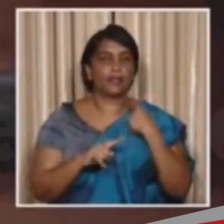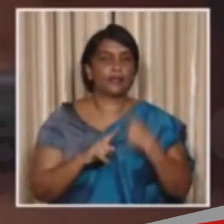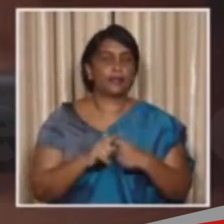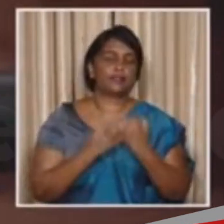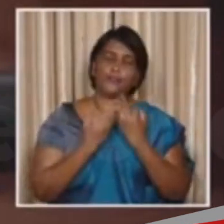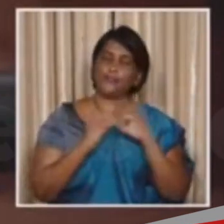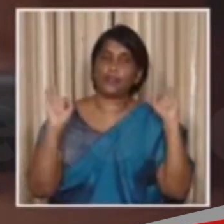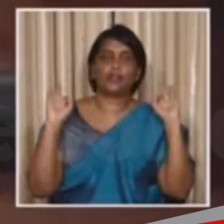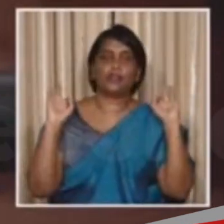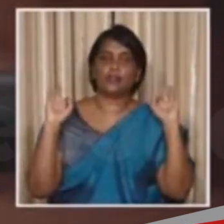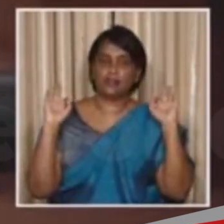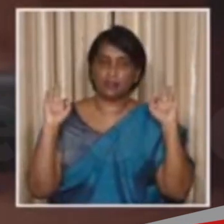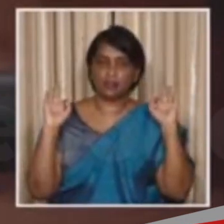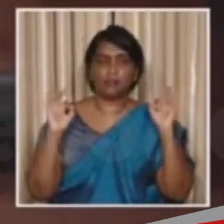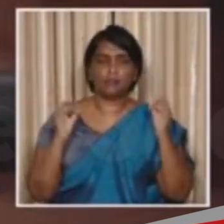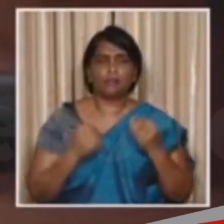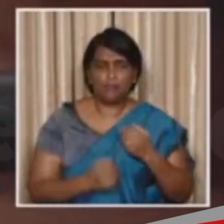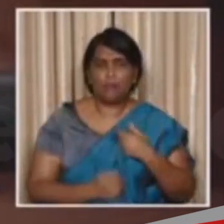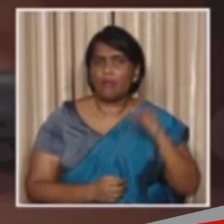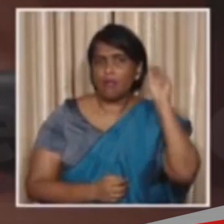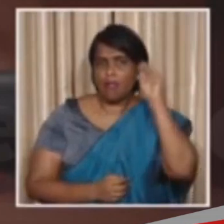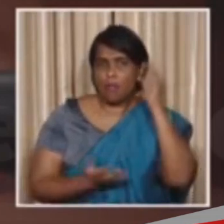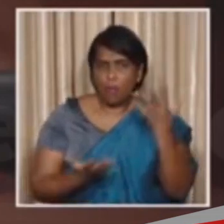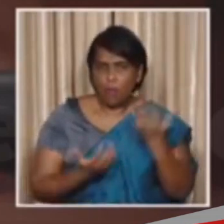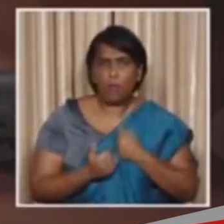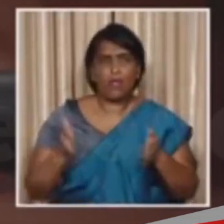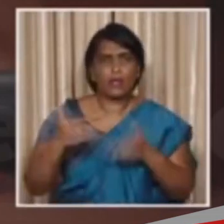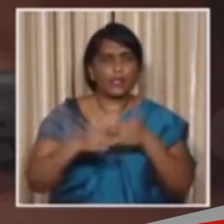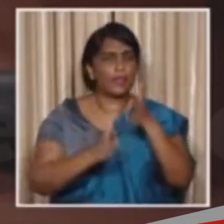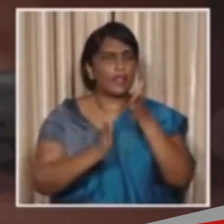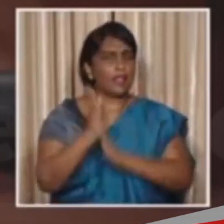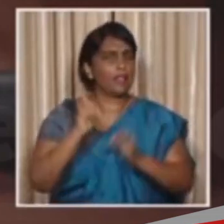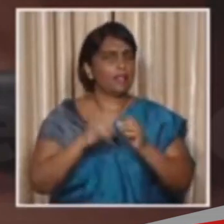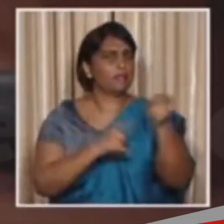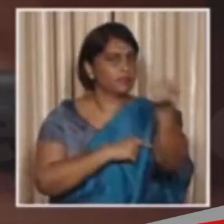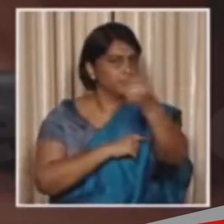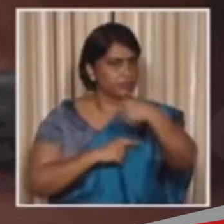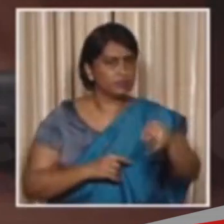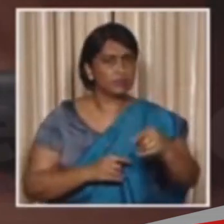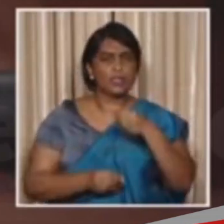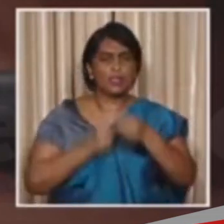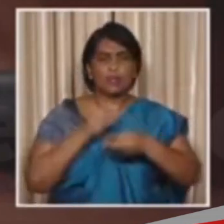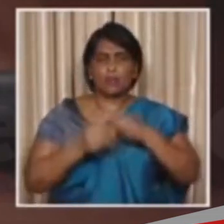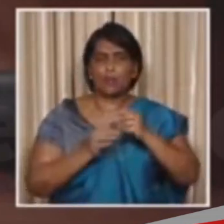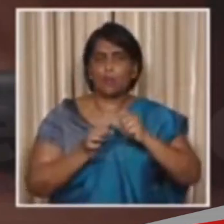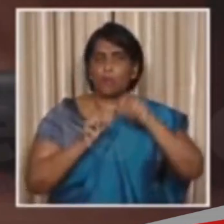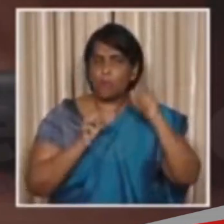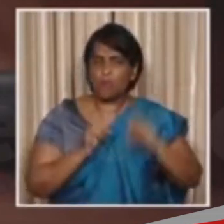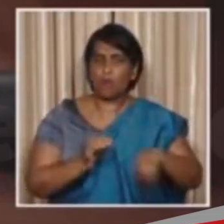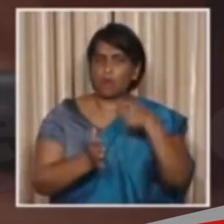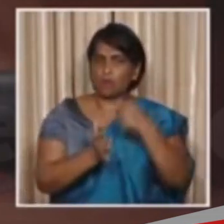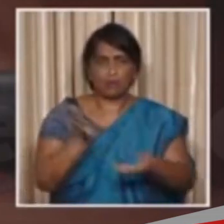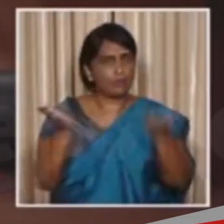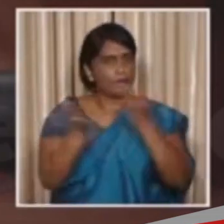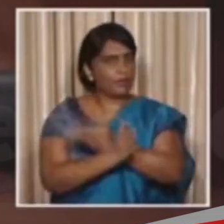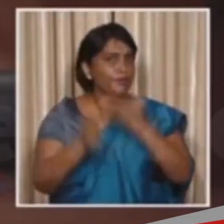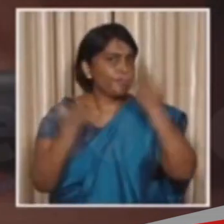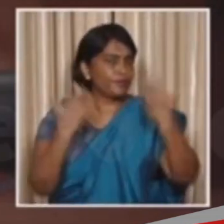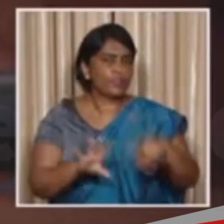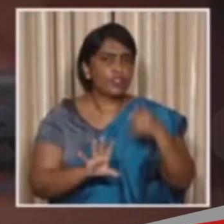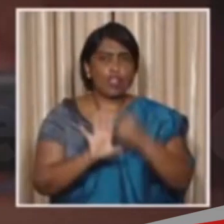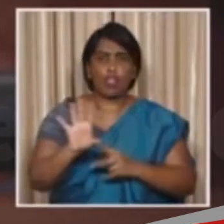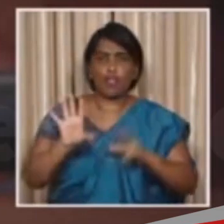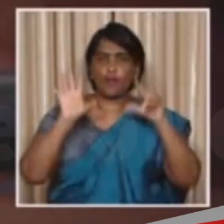කර තිබෙනවා. මම දැනගන්න කැමති මේ කැබිනට් මණ්ඩල නියෝජන කර ඇමතිවරුන්ගේ ආයෝජන මණ්ඩලයත් එක්ක ගිවිසුමක් අත්සන් කරලා අවුරුදු 8ක